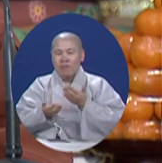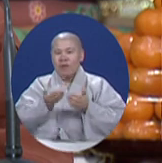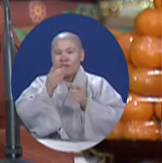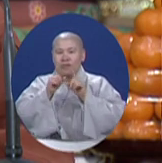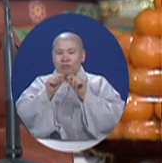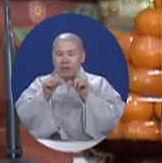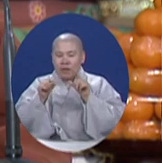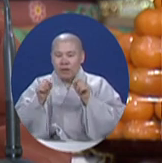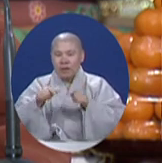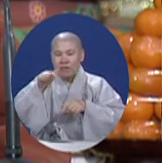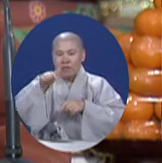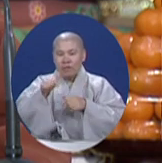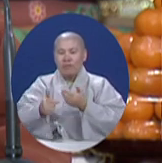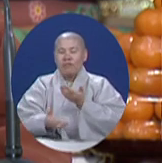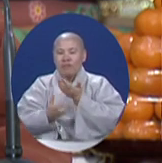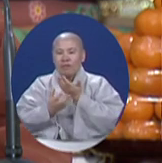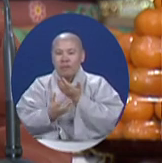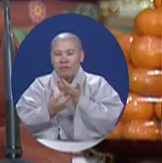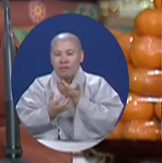대중을 위해서 국을 끓이죠.